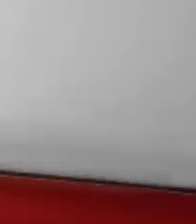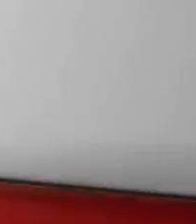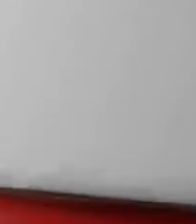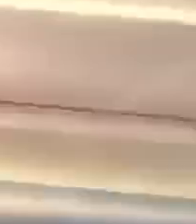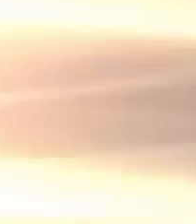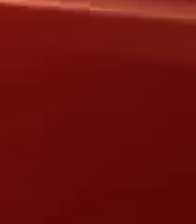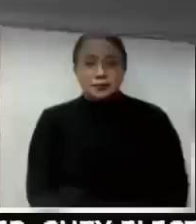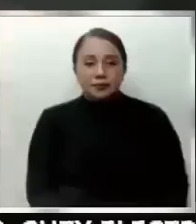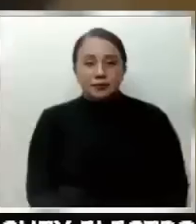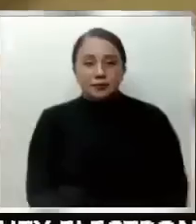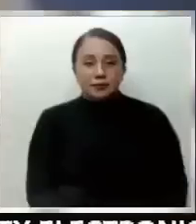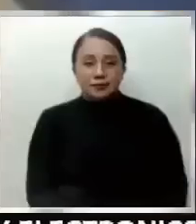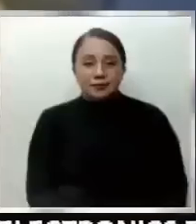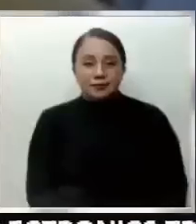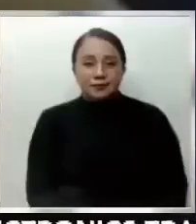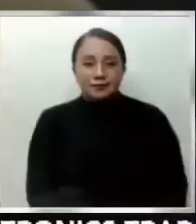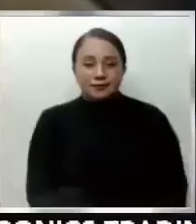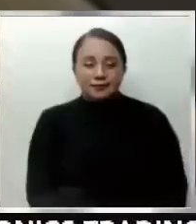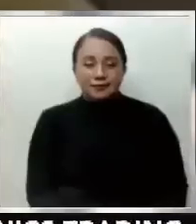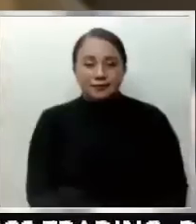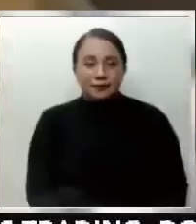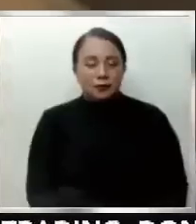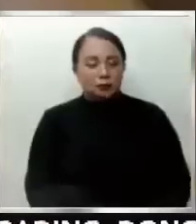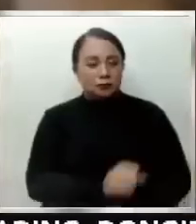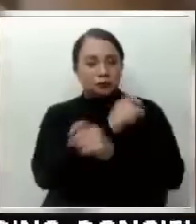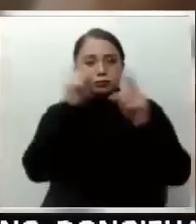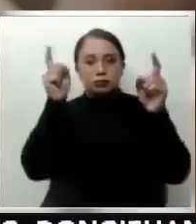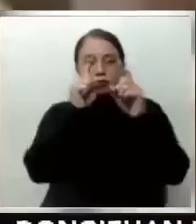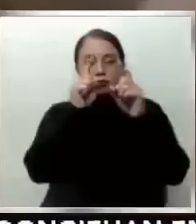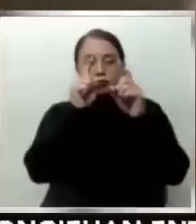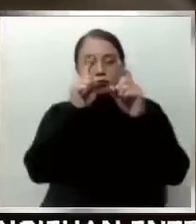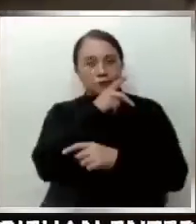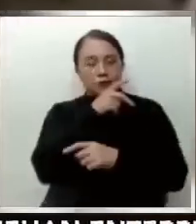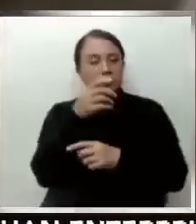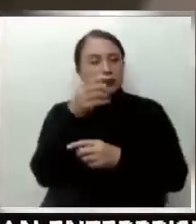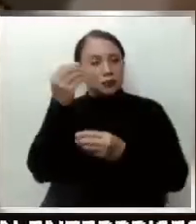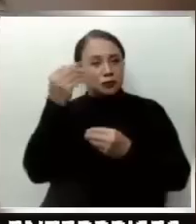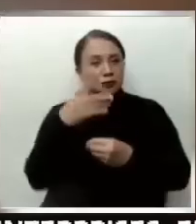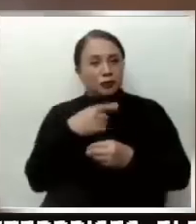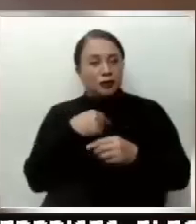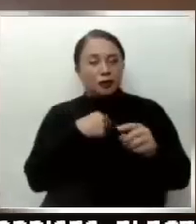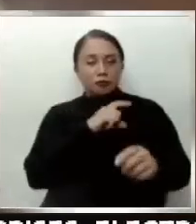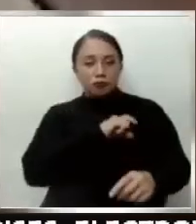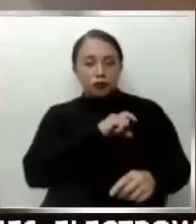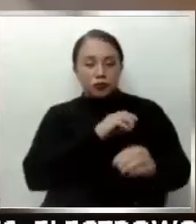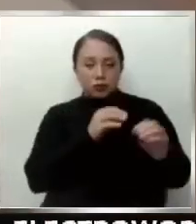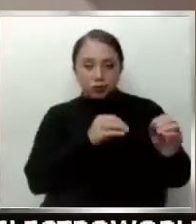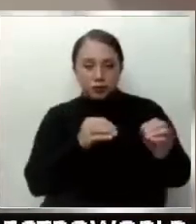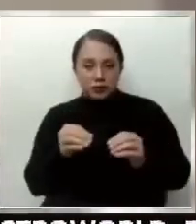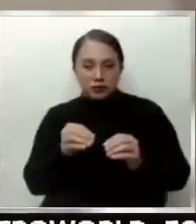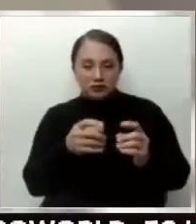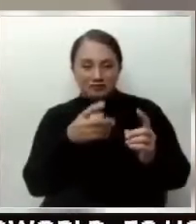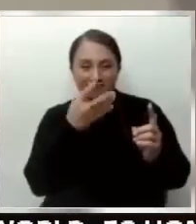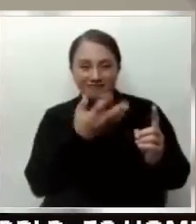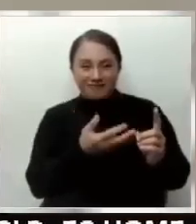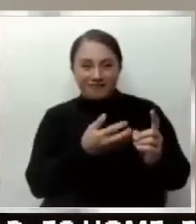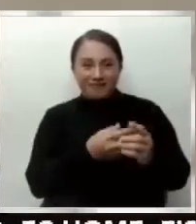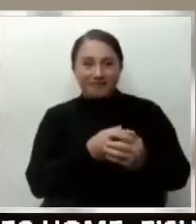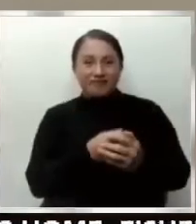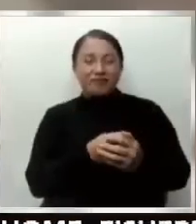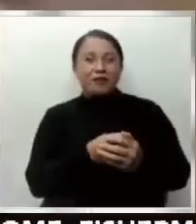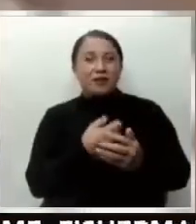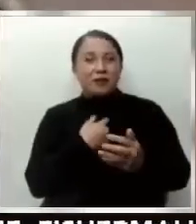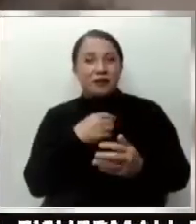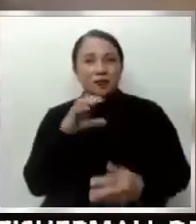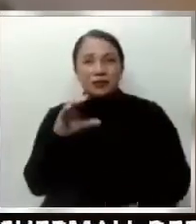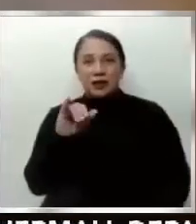pagtutok laking gulat ng mga suspect ng Malamang isa paang police operation ang meeting na ito na sinetup ng cidg detection